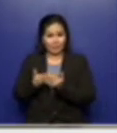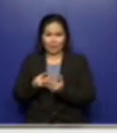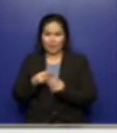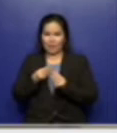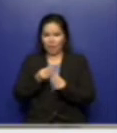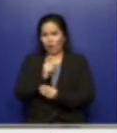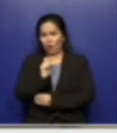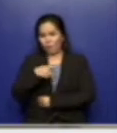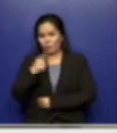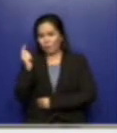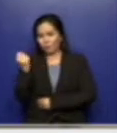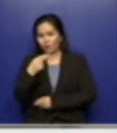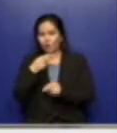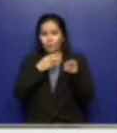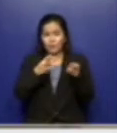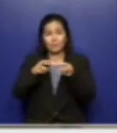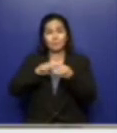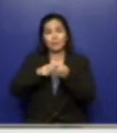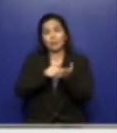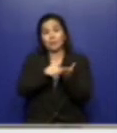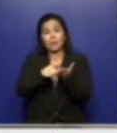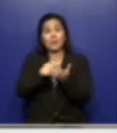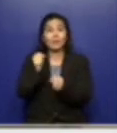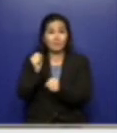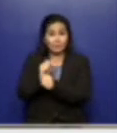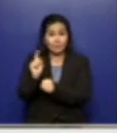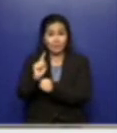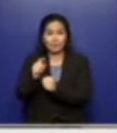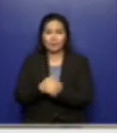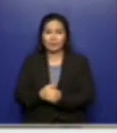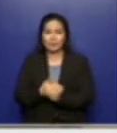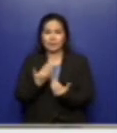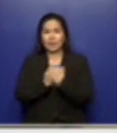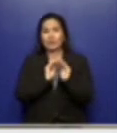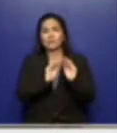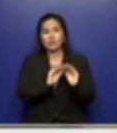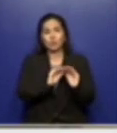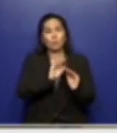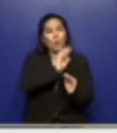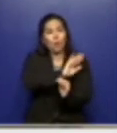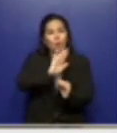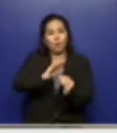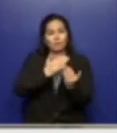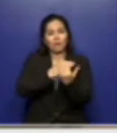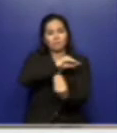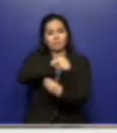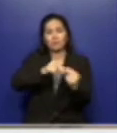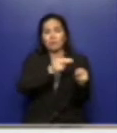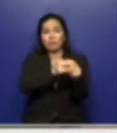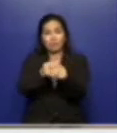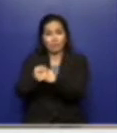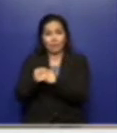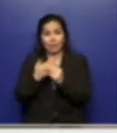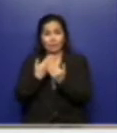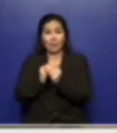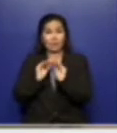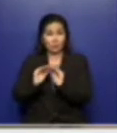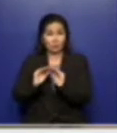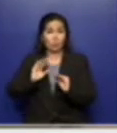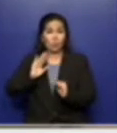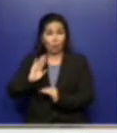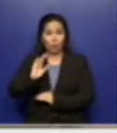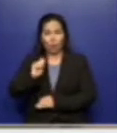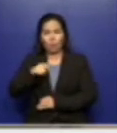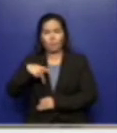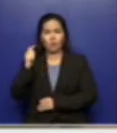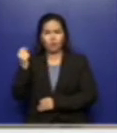ถิ่นนั้นแก้ปัญหาโดยการให้นำเงินสะสมไปใช้ที่จริงเงินสะสมของท้อง